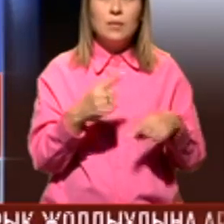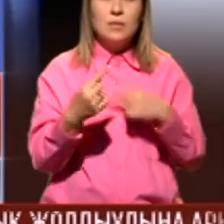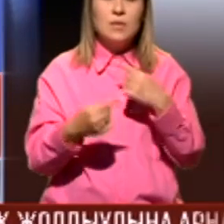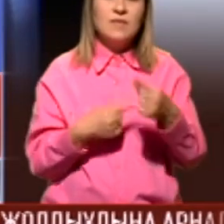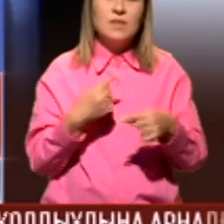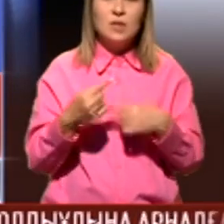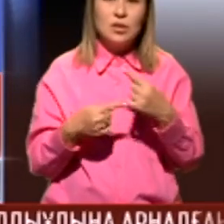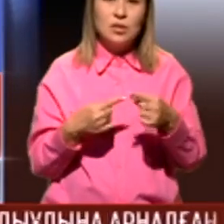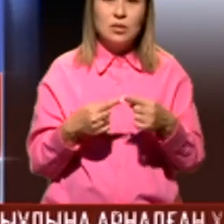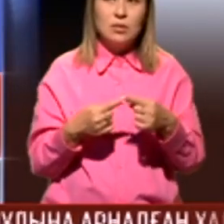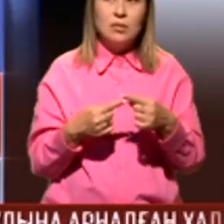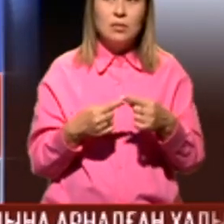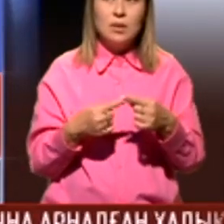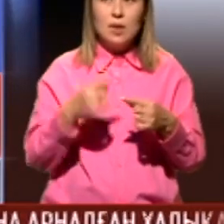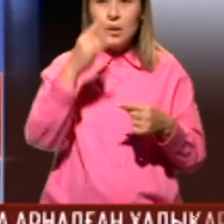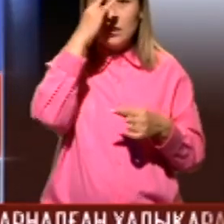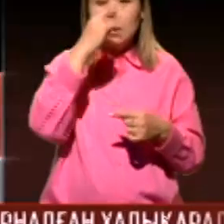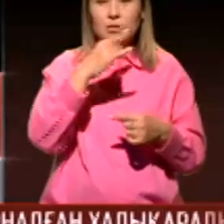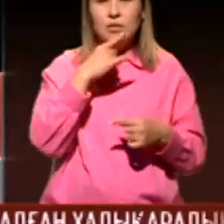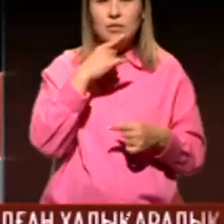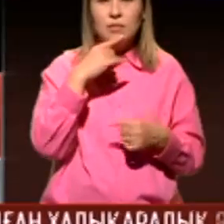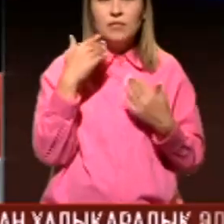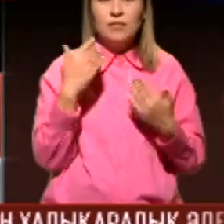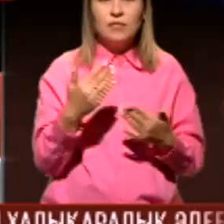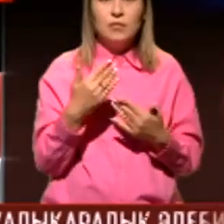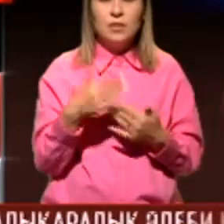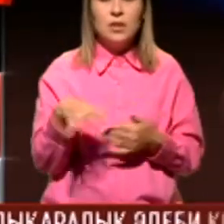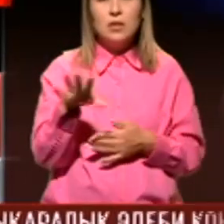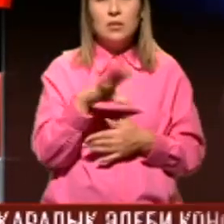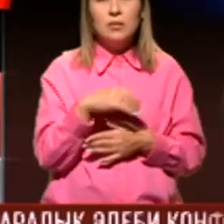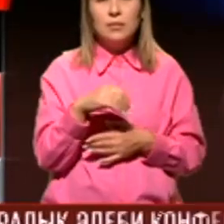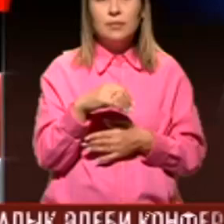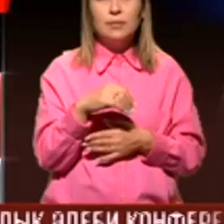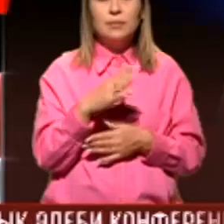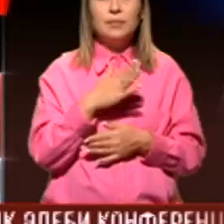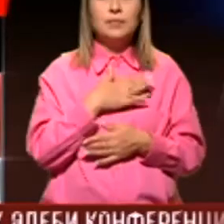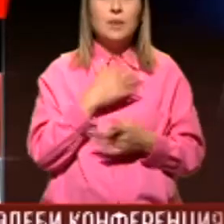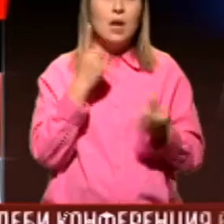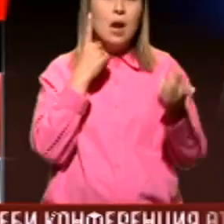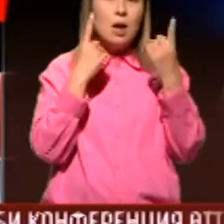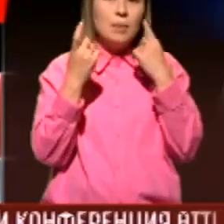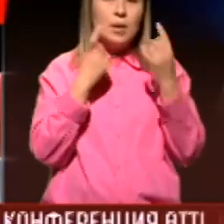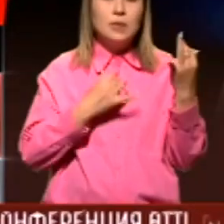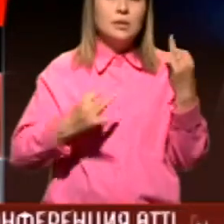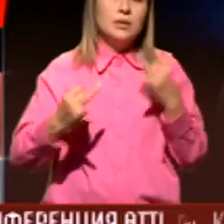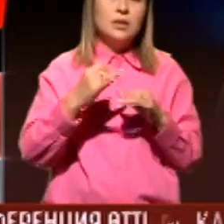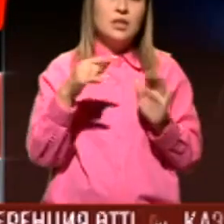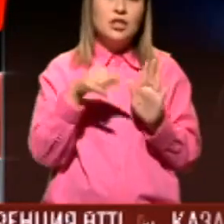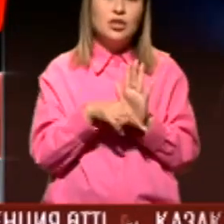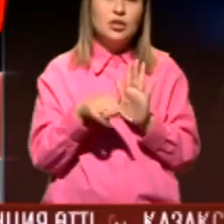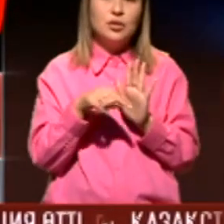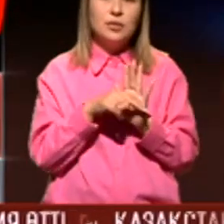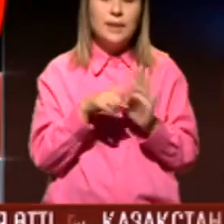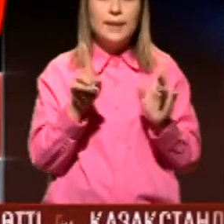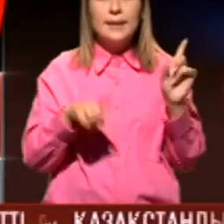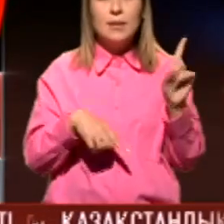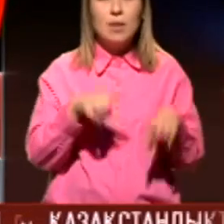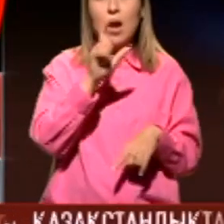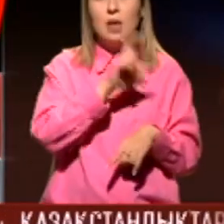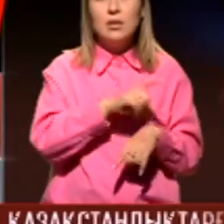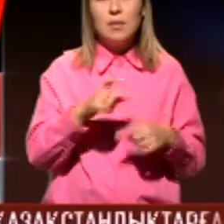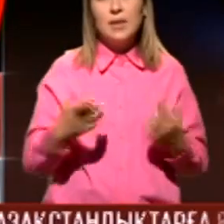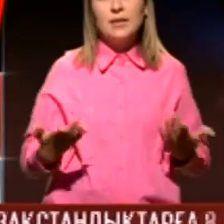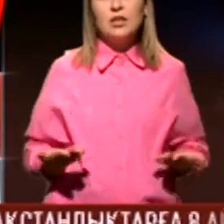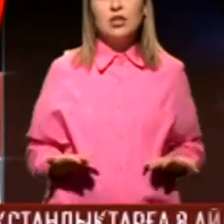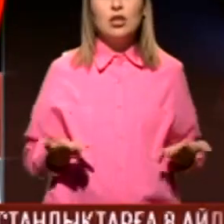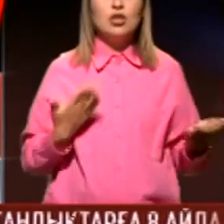басқа деген сияқты әрекеттер Қазақстан арқылы жүріп өтті. Оның шет жағасын біздің ақпараттық кеңістіктің ішінде кейбір азаматтардың тыныс